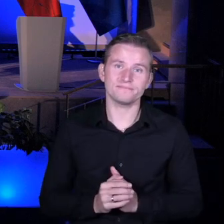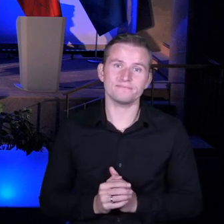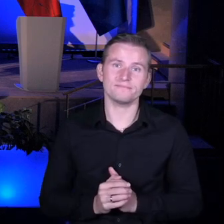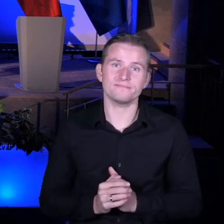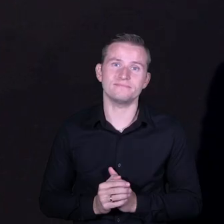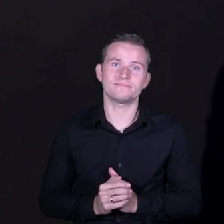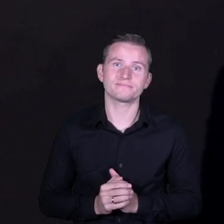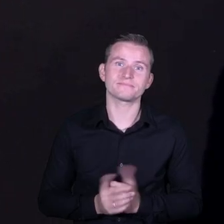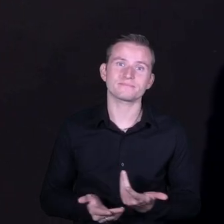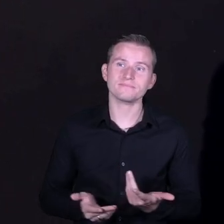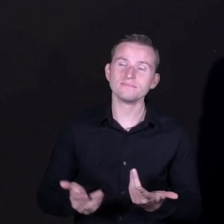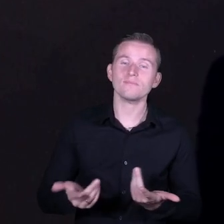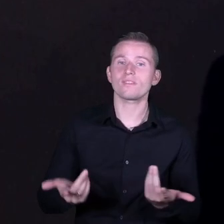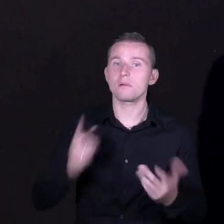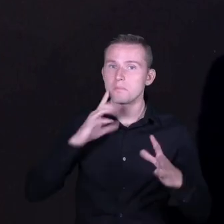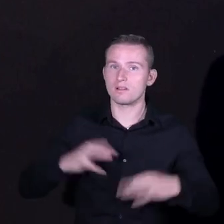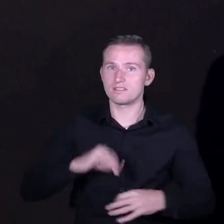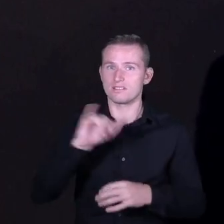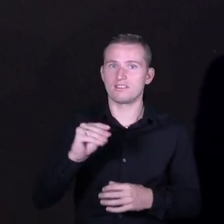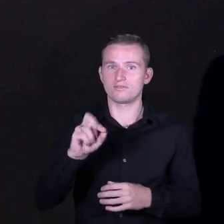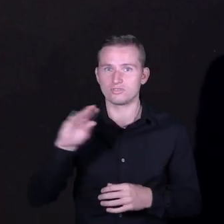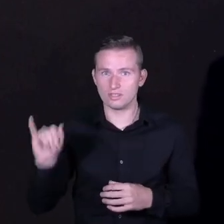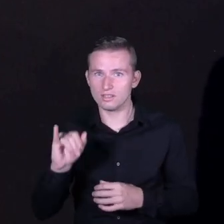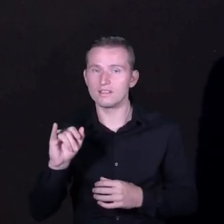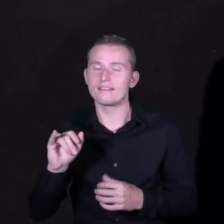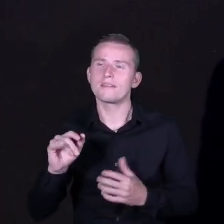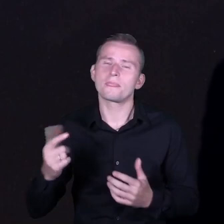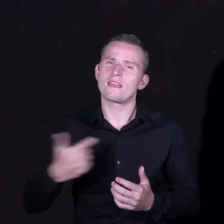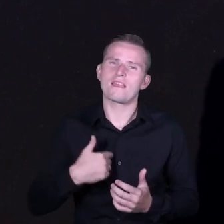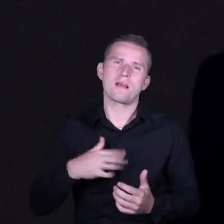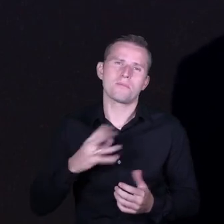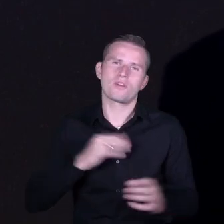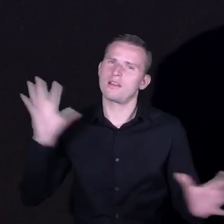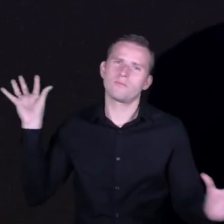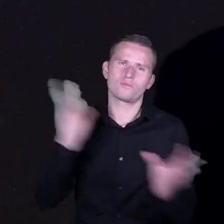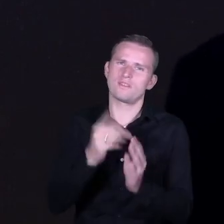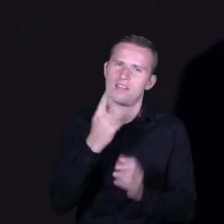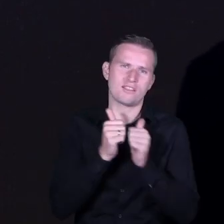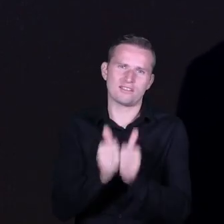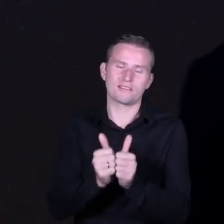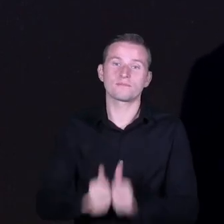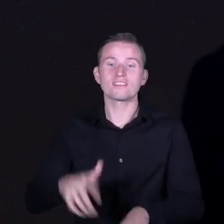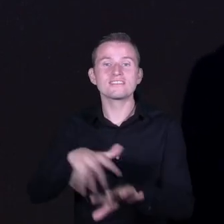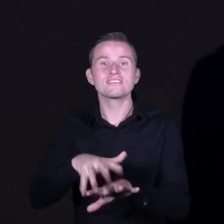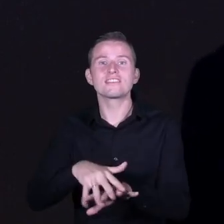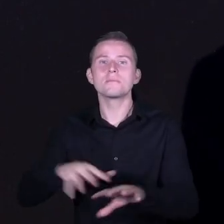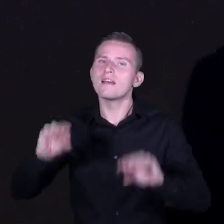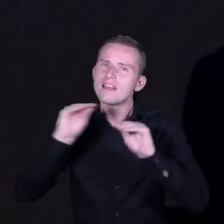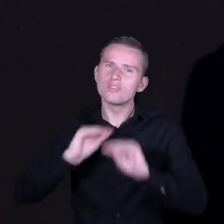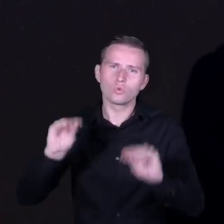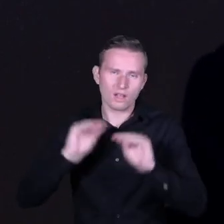Panie doktorze Jędrzeju, ja mógłbym to podsumować jednym zdaniem, że system edukacji mógłby po